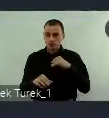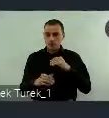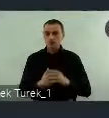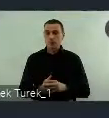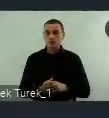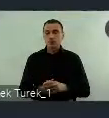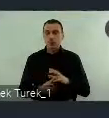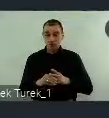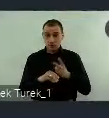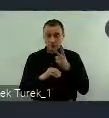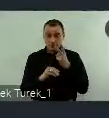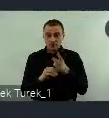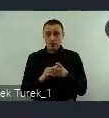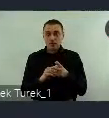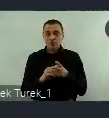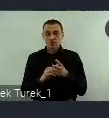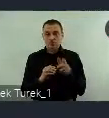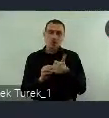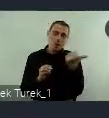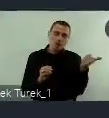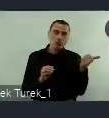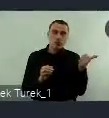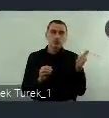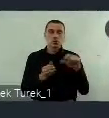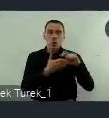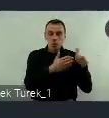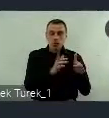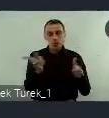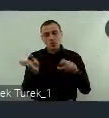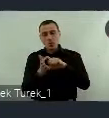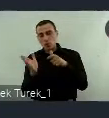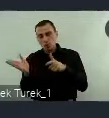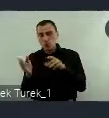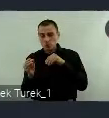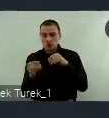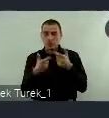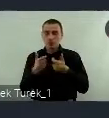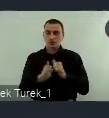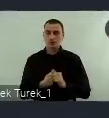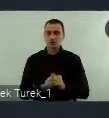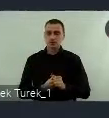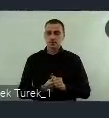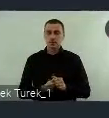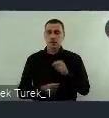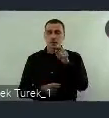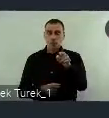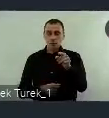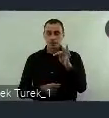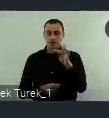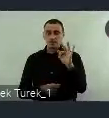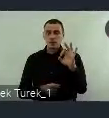takiej mapie wypukłej w lewo tam jakieś są pokoje w prawo to jakieś tam pokoje i i próbować znaleźć te pokoje to jest brama Pana